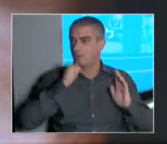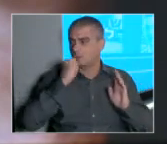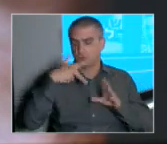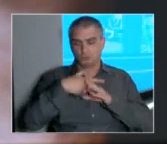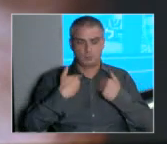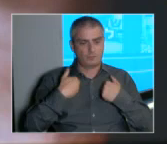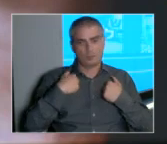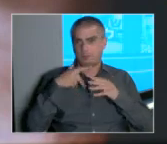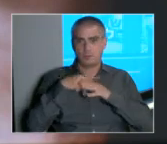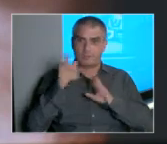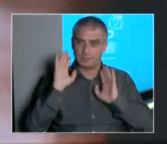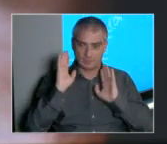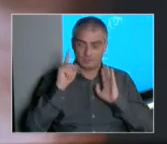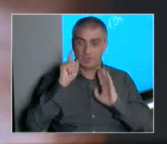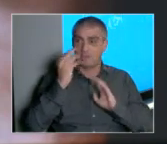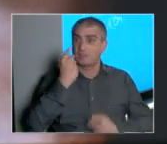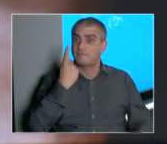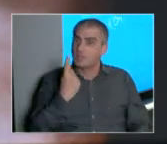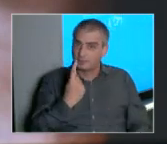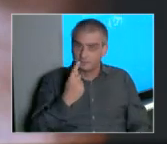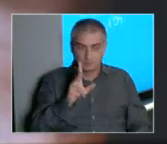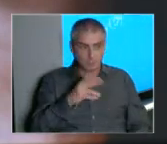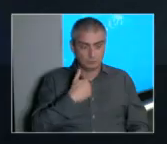יתערבו לי, אני לא מתערב. אבל דבר אחד,